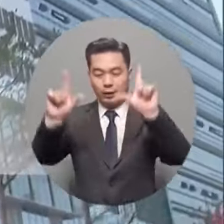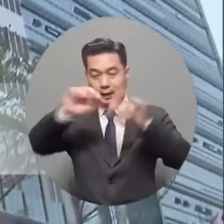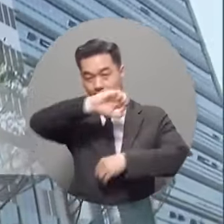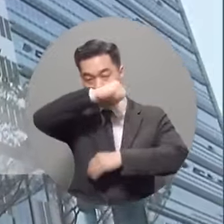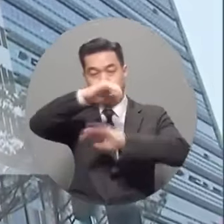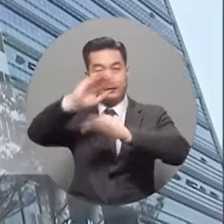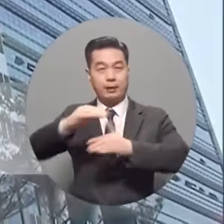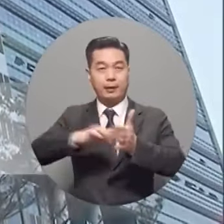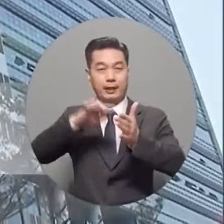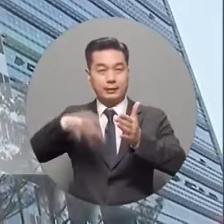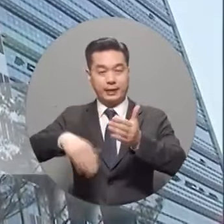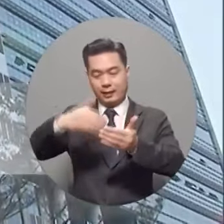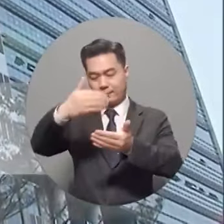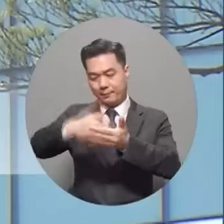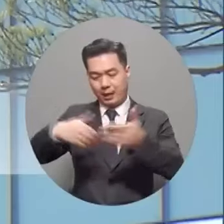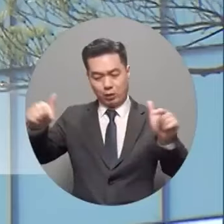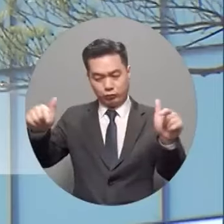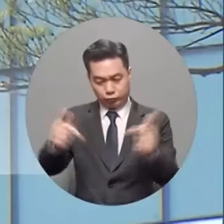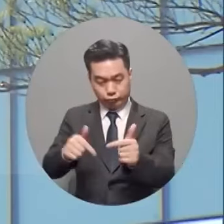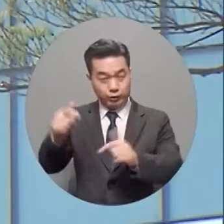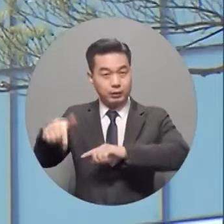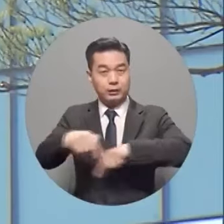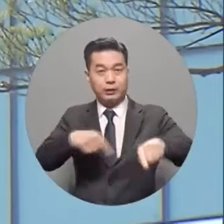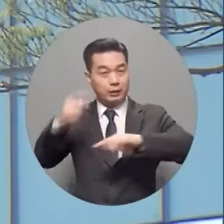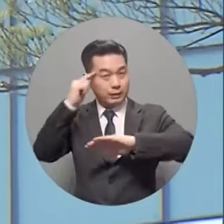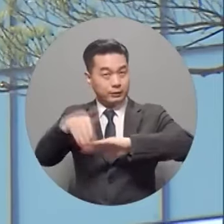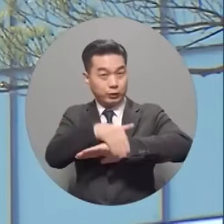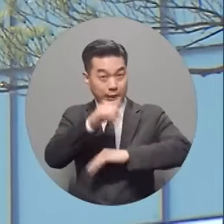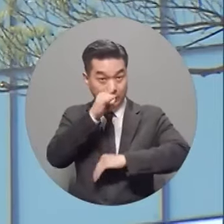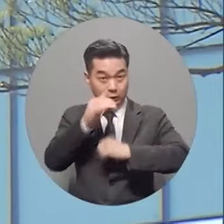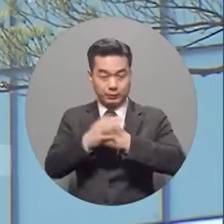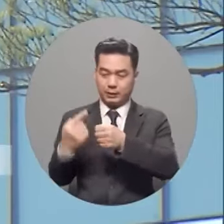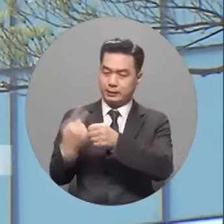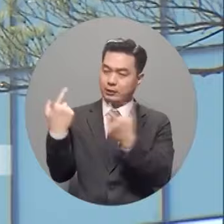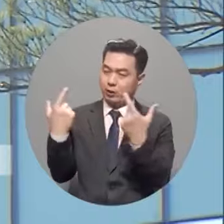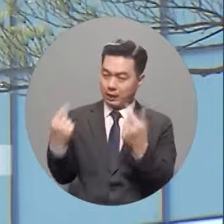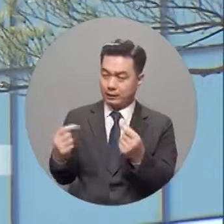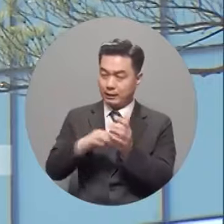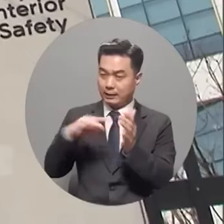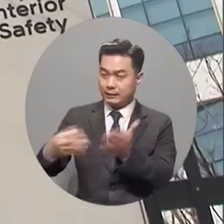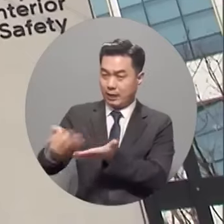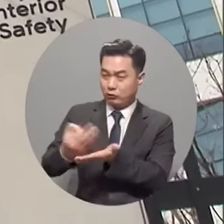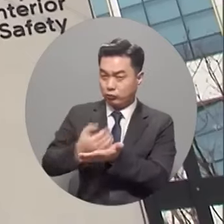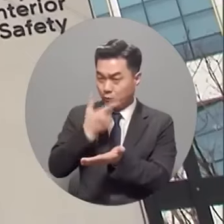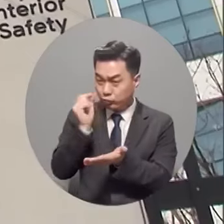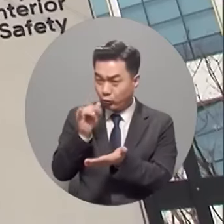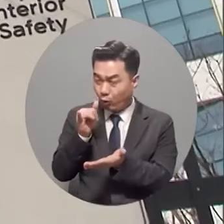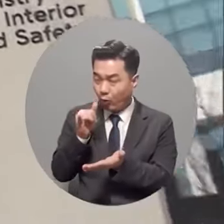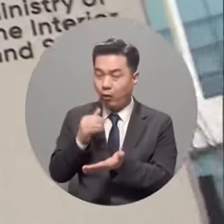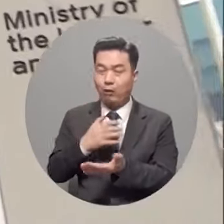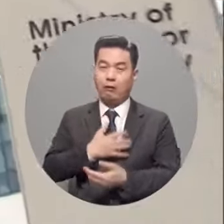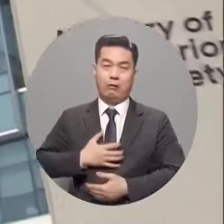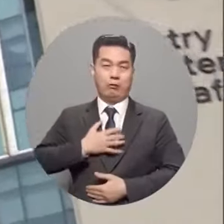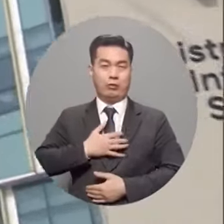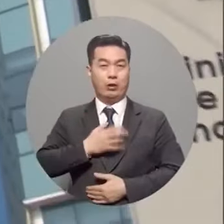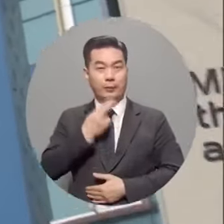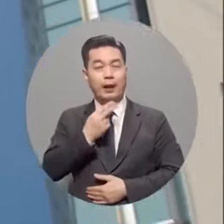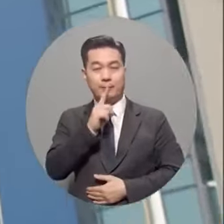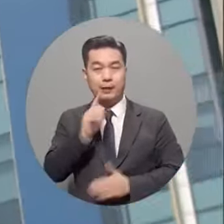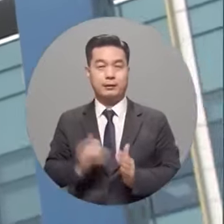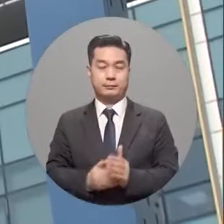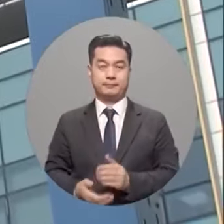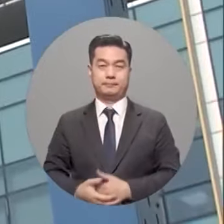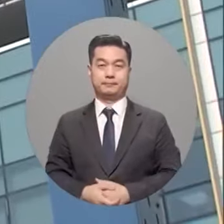감세정책이 반영됐다 작년과 같은 세수 부족은 벌어지지 않을 것이라고 밝혔습니다 MBC